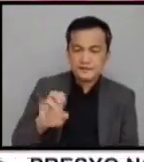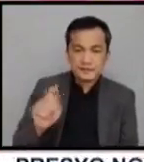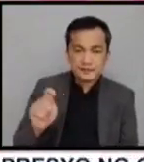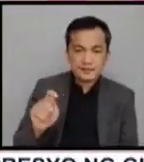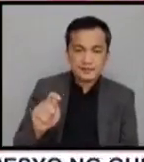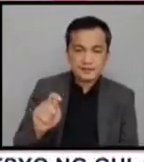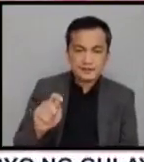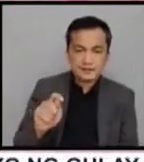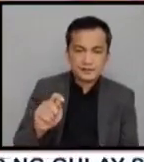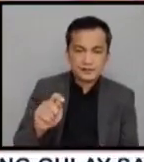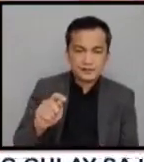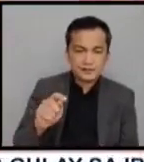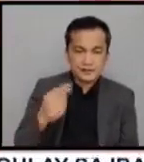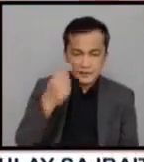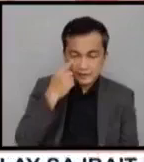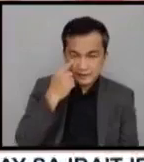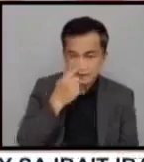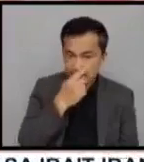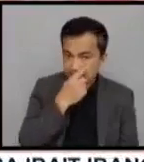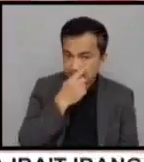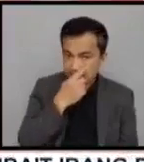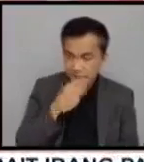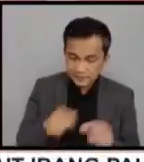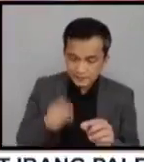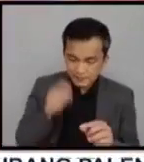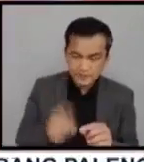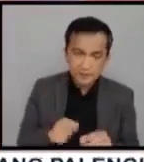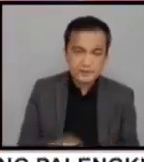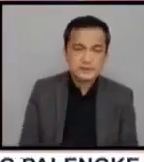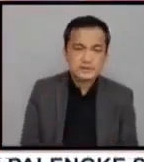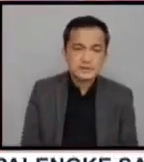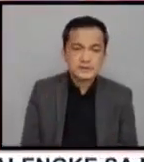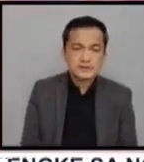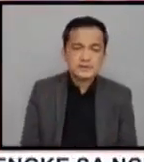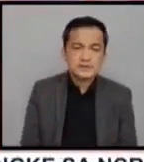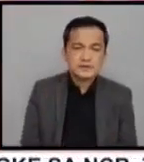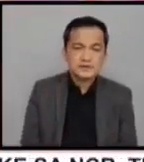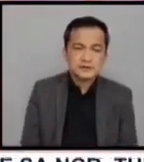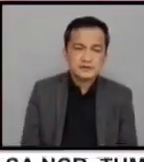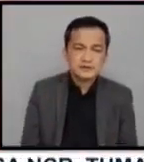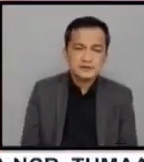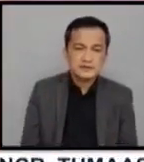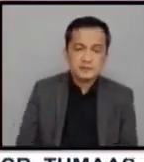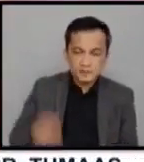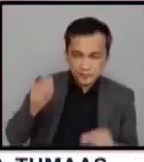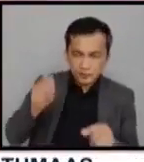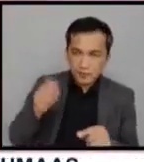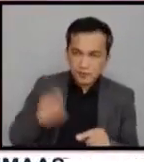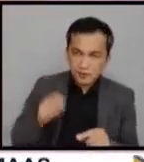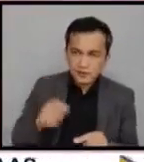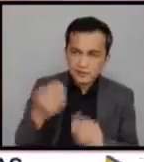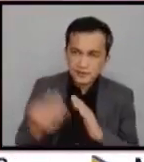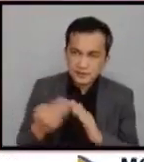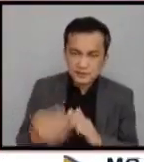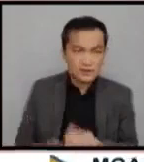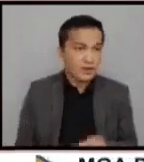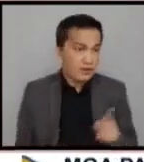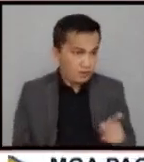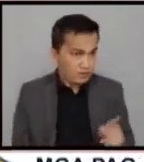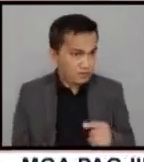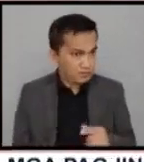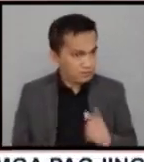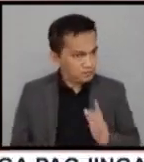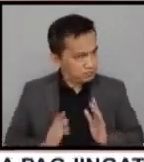meron din siyang yung pang-lock. Okay. So basically, pupukpuk ko lang talaga. Grabe, ganun lang pala, no? Yes po. So madali lang